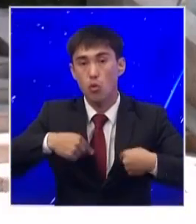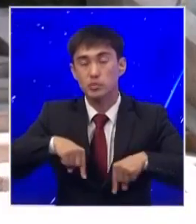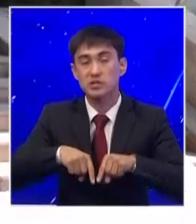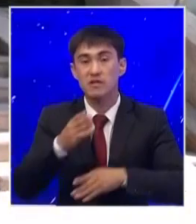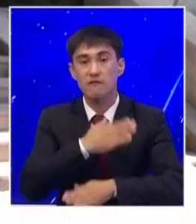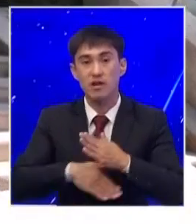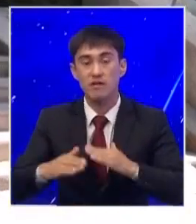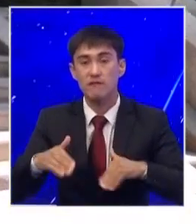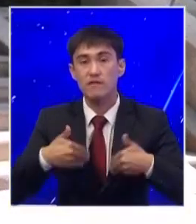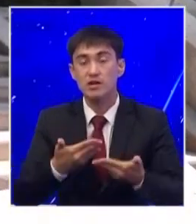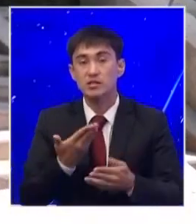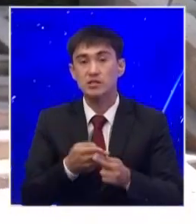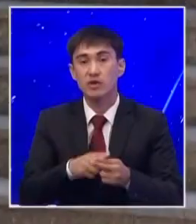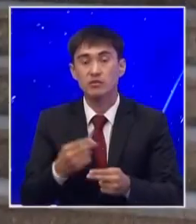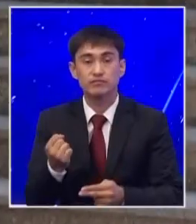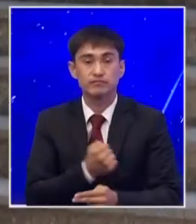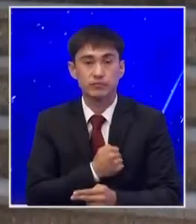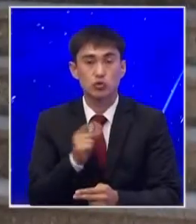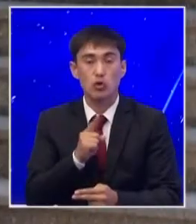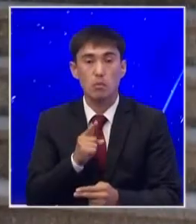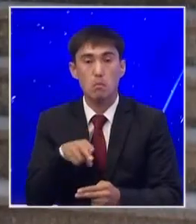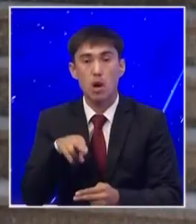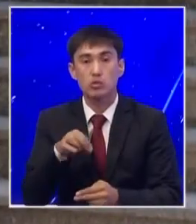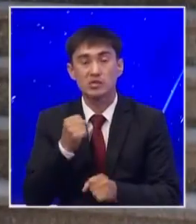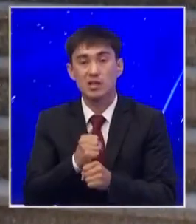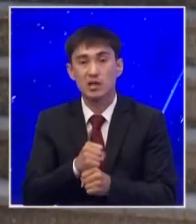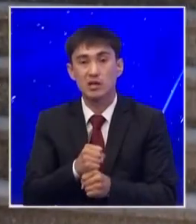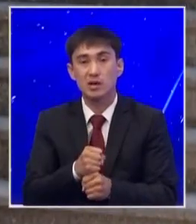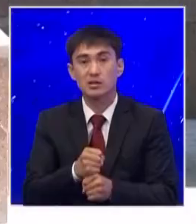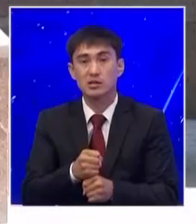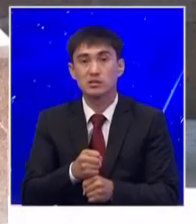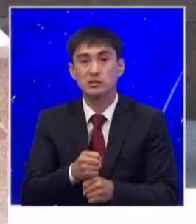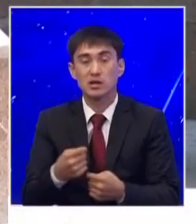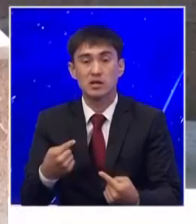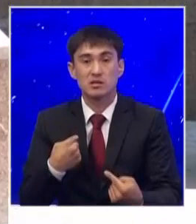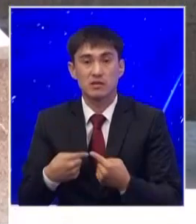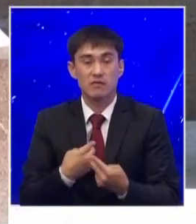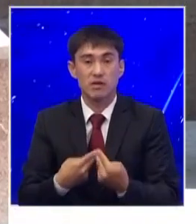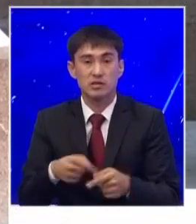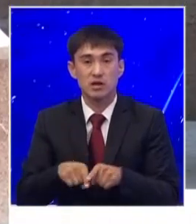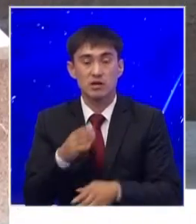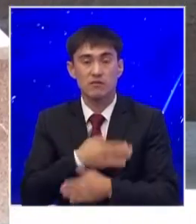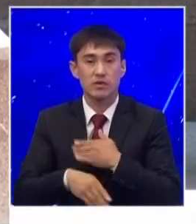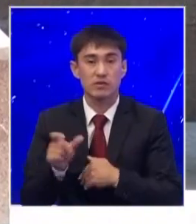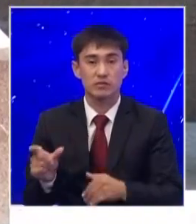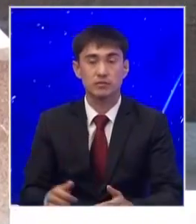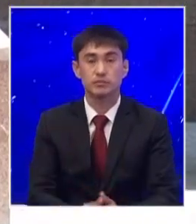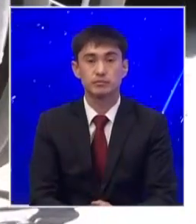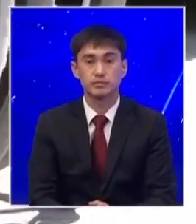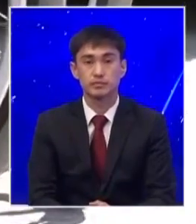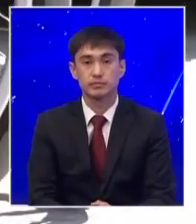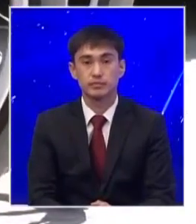инвалидов выразил свое разочарование, сказав, что пандус сделан как издевка над людьми с ограниченными возможностями.